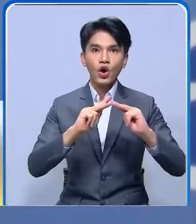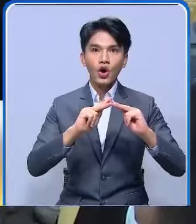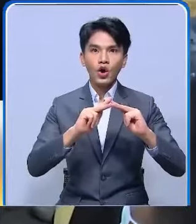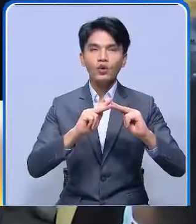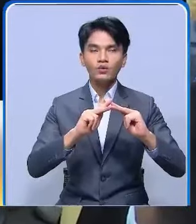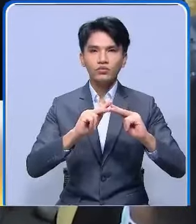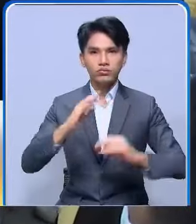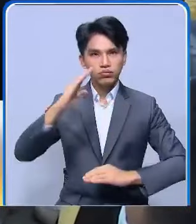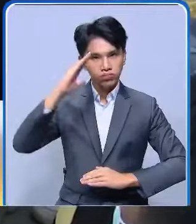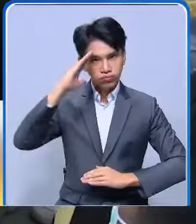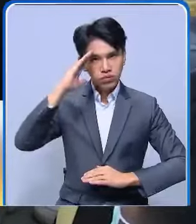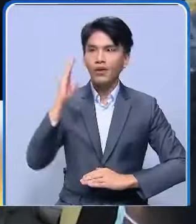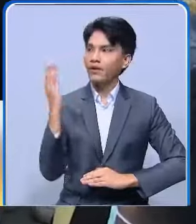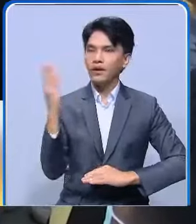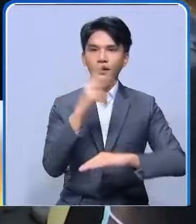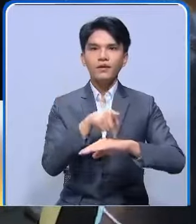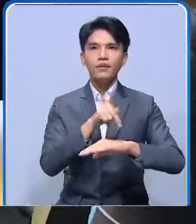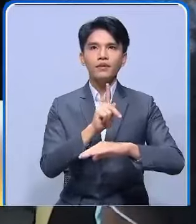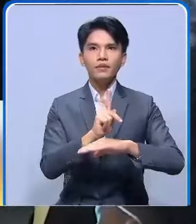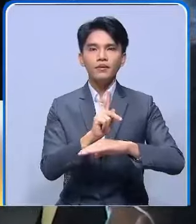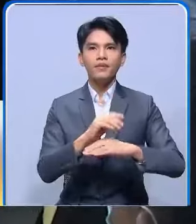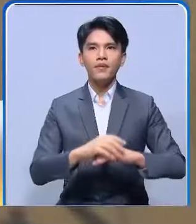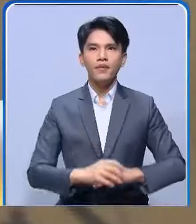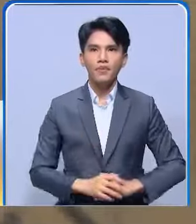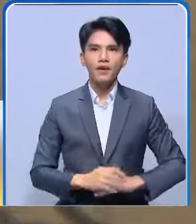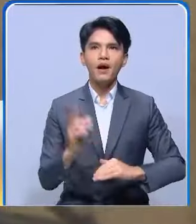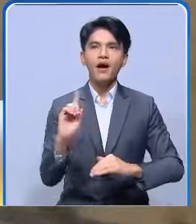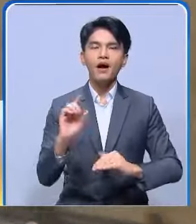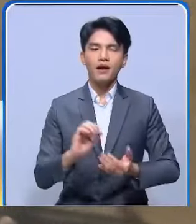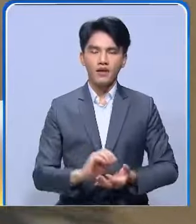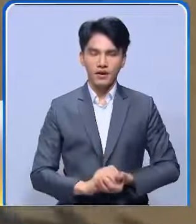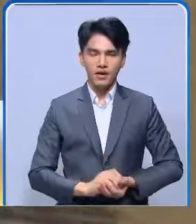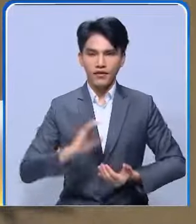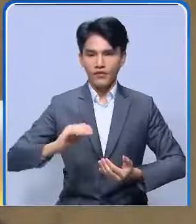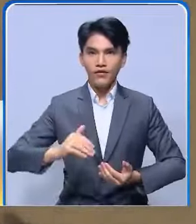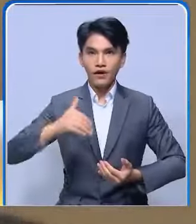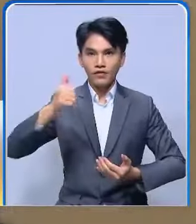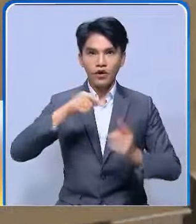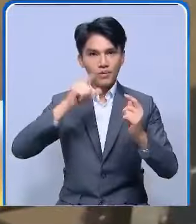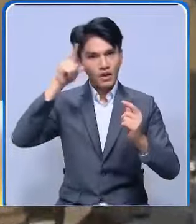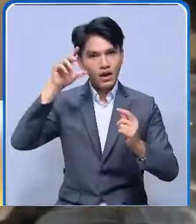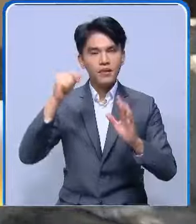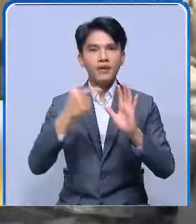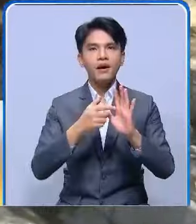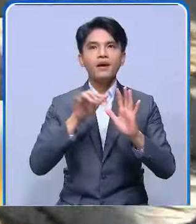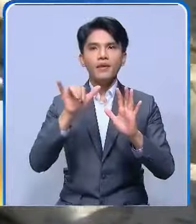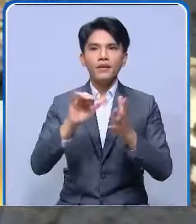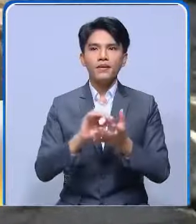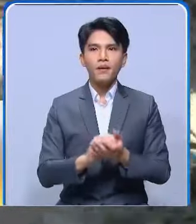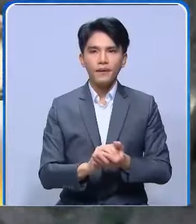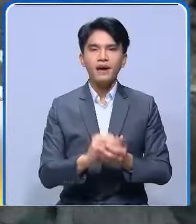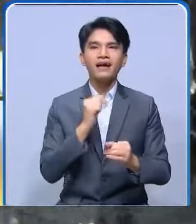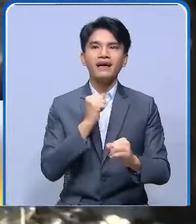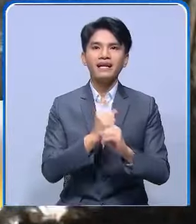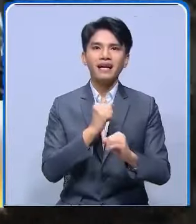ยภายหลังจากที่เป็นประธานในพิธีส่งมอบพื้นที่ที่ได้รับการฟื้นฟูหน้าด่านศุลกากรแม่สายอำเภอแม่สายนะคะบอกว่าการดำเนินง